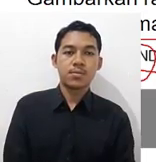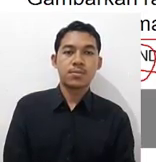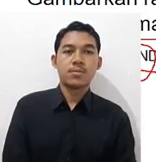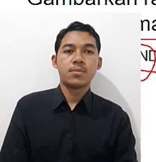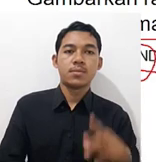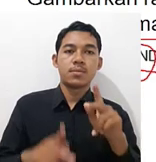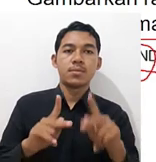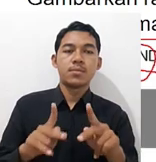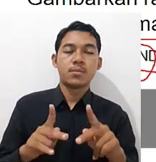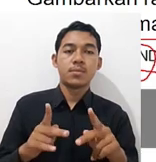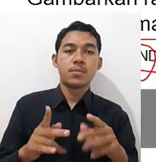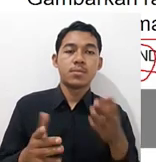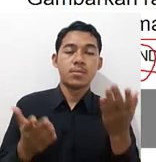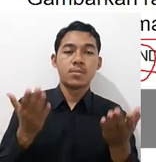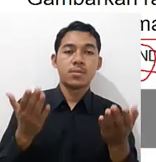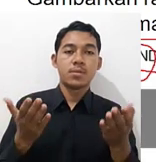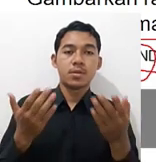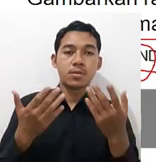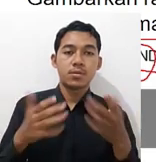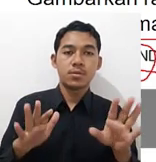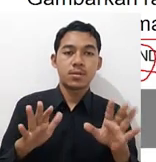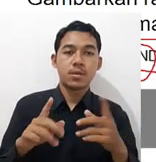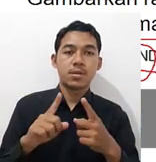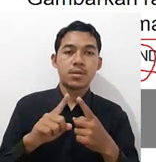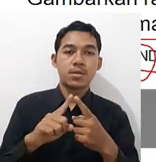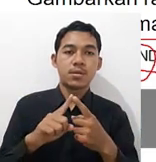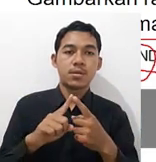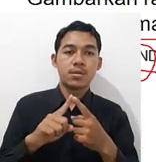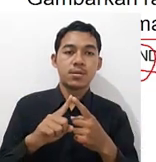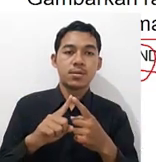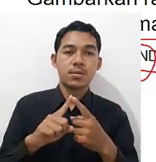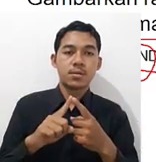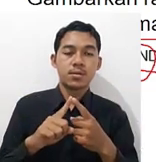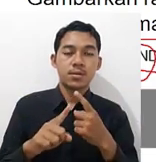kalau seperti mungkin sekian dari